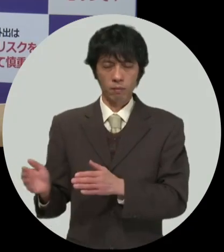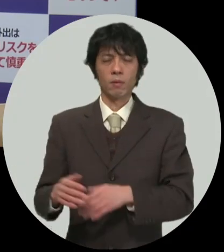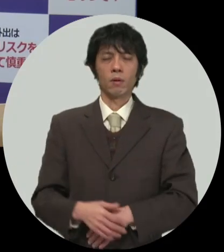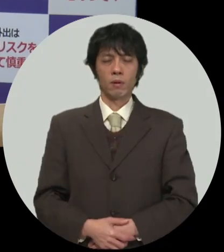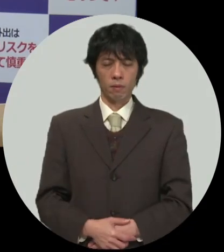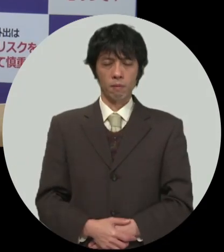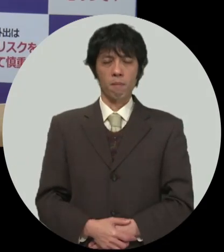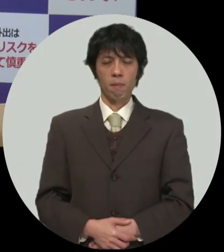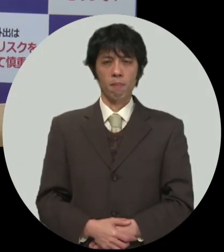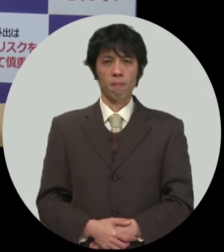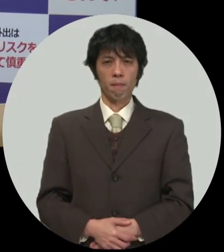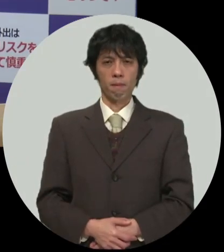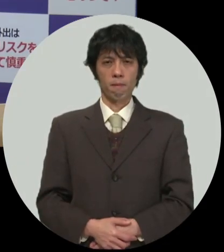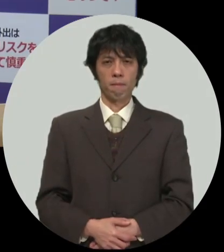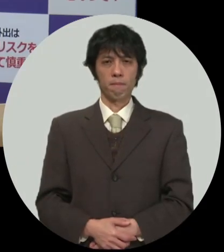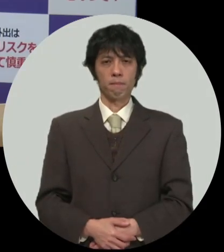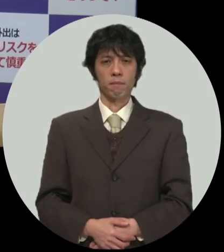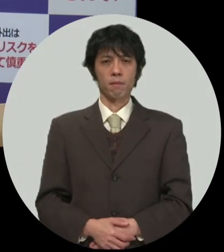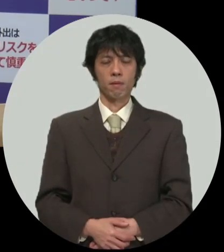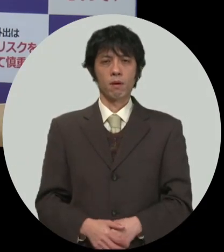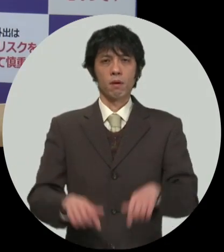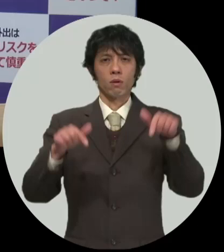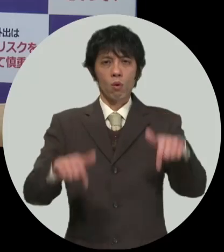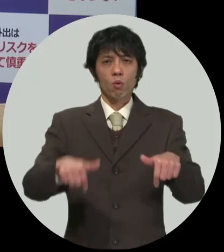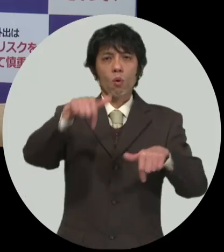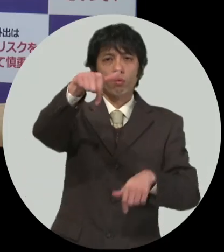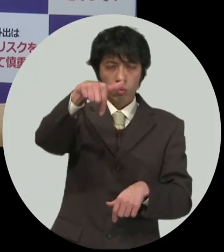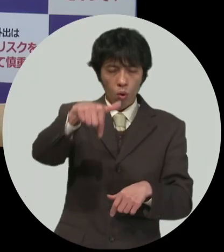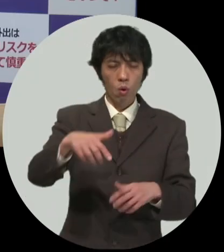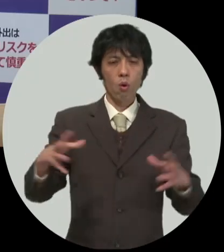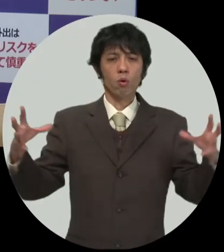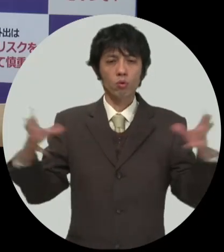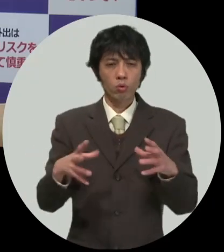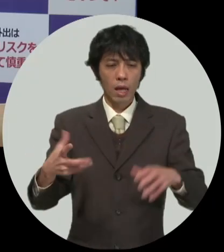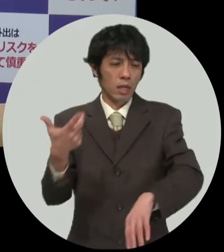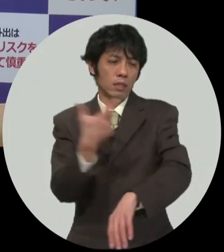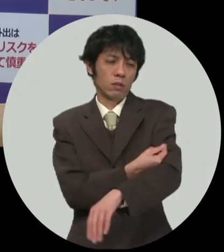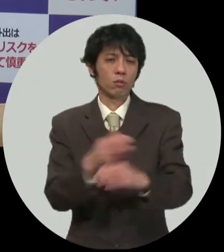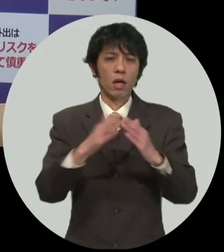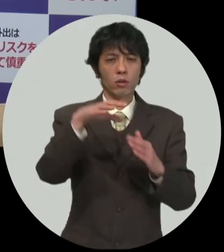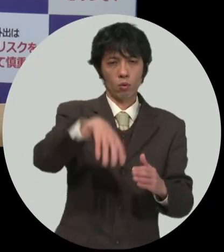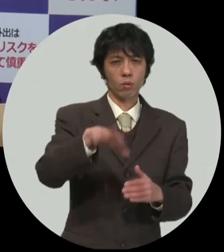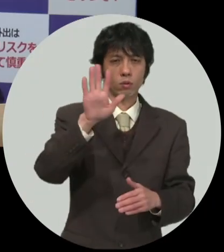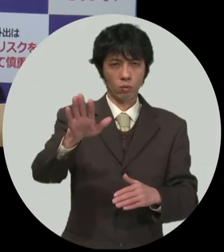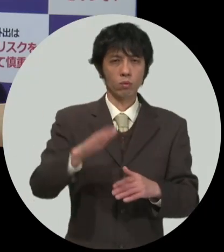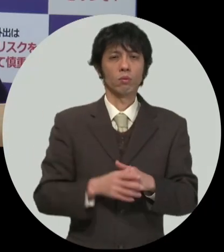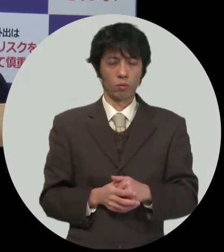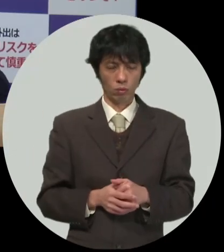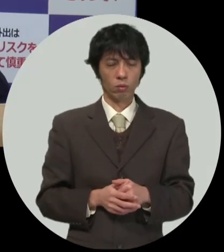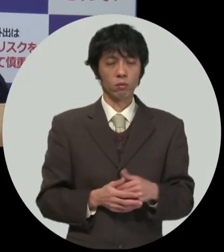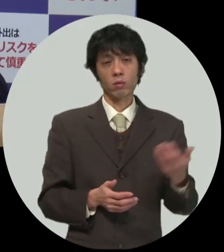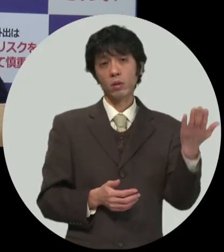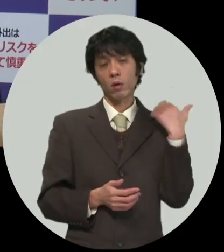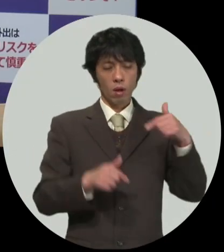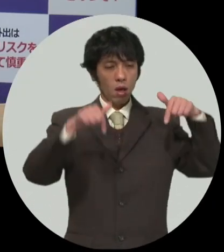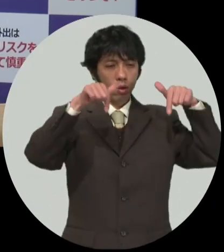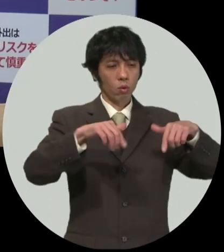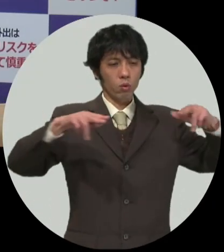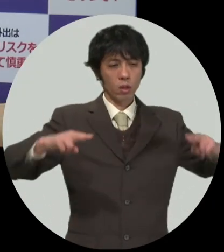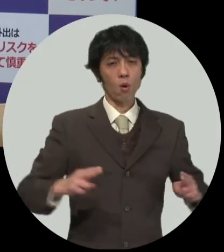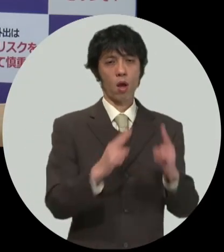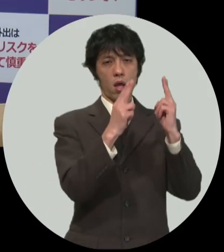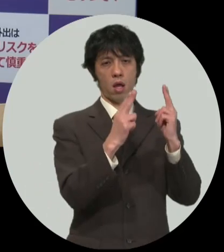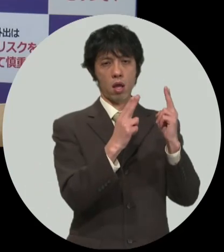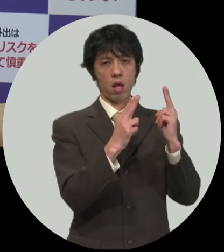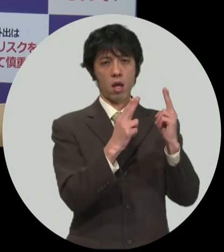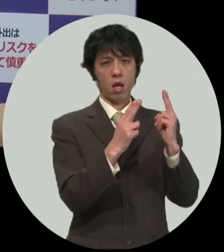京都府の集団接種会場につきましては、前京都タワー会場だけ言っておりましたけれども、北部と